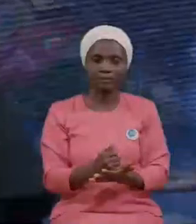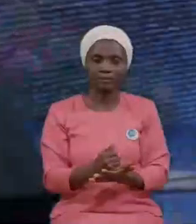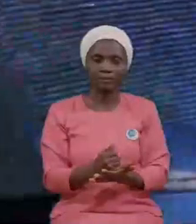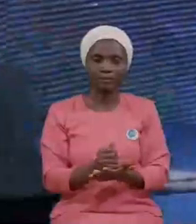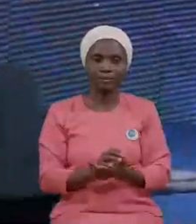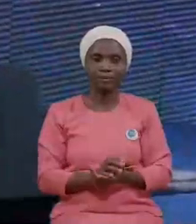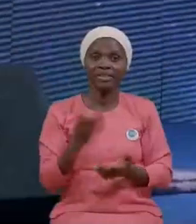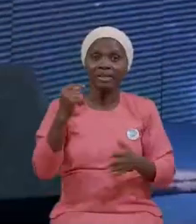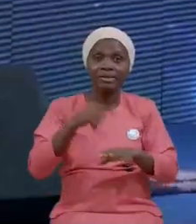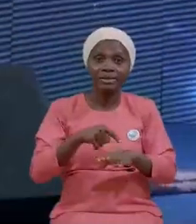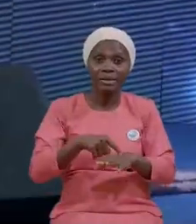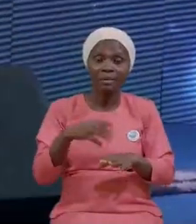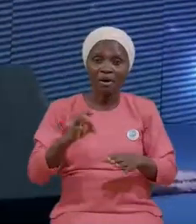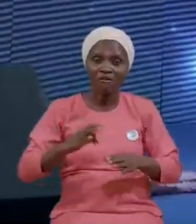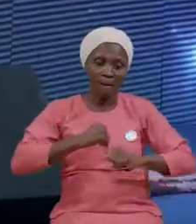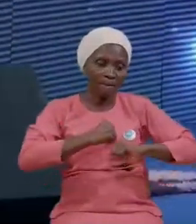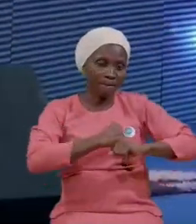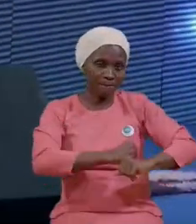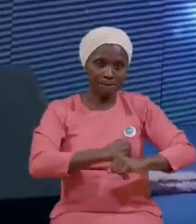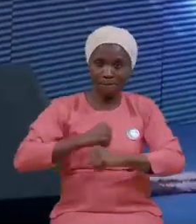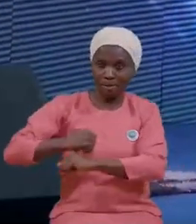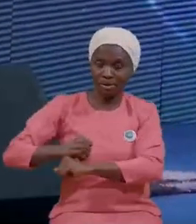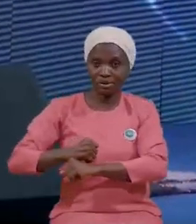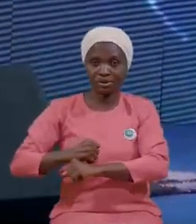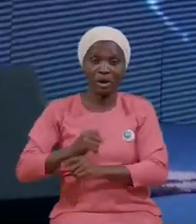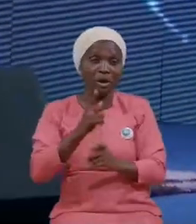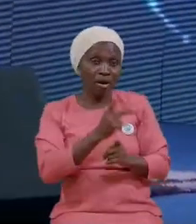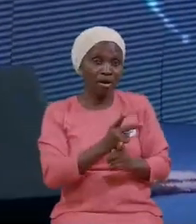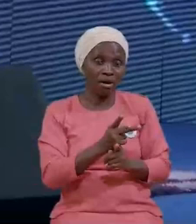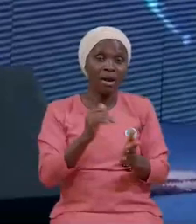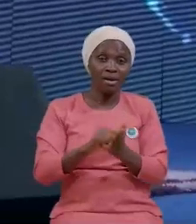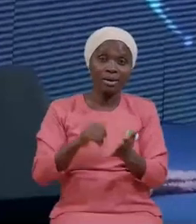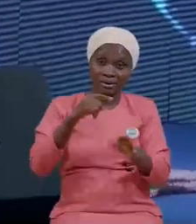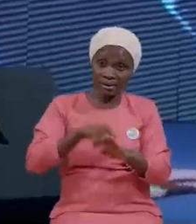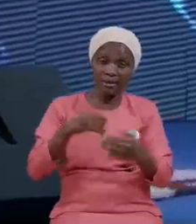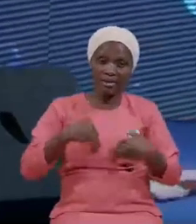Le moment de la préservation, de la protection est venu pour toi.